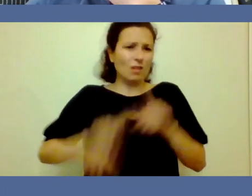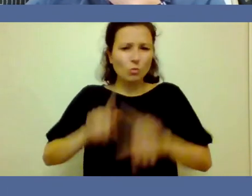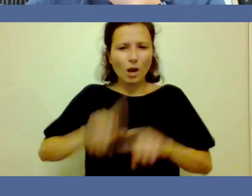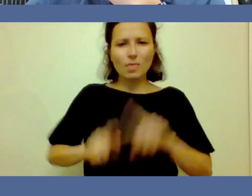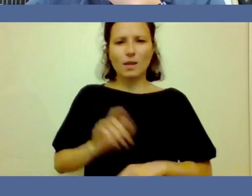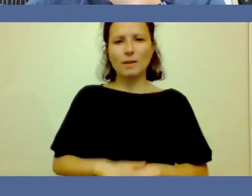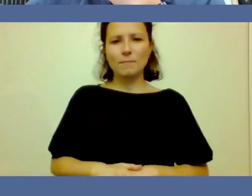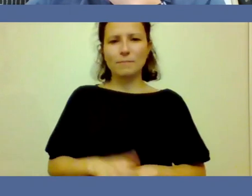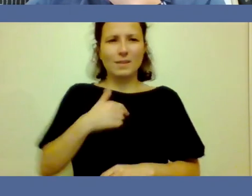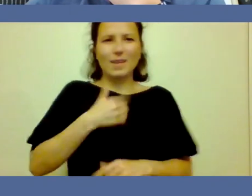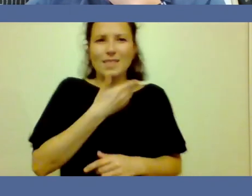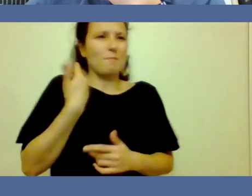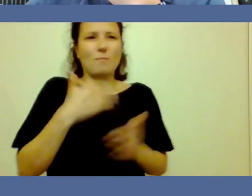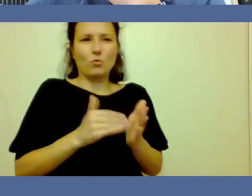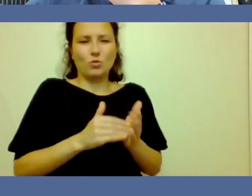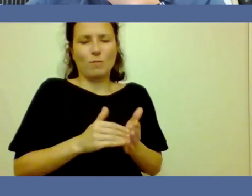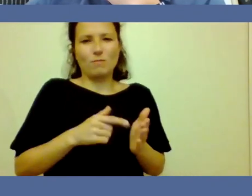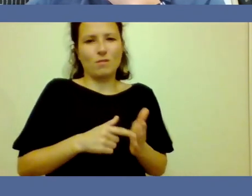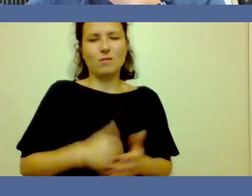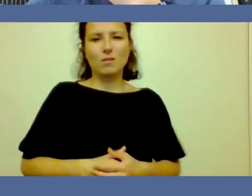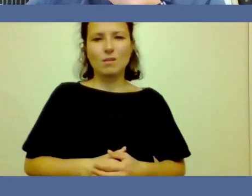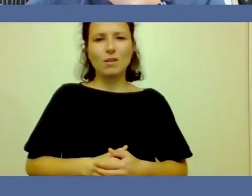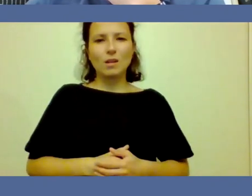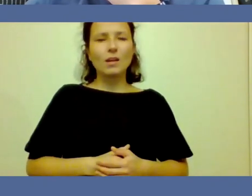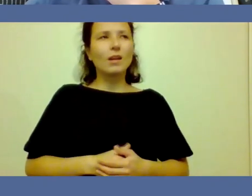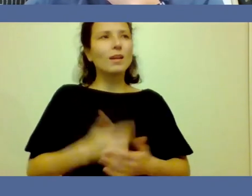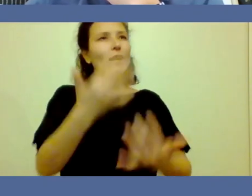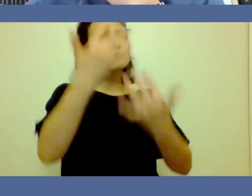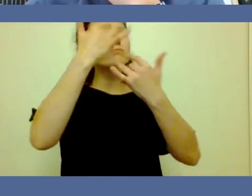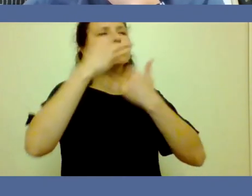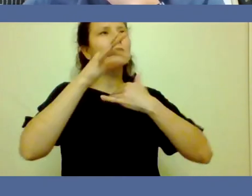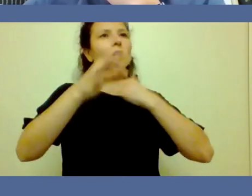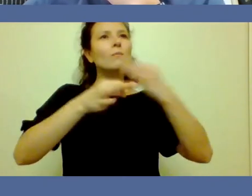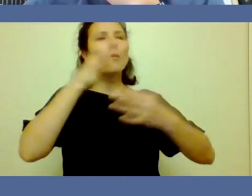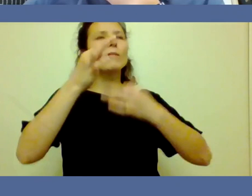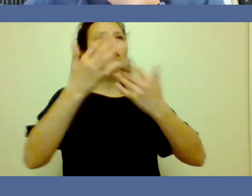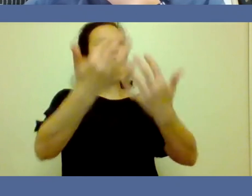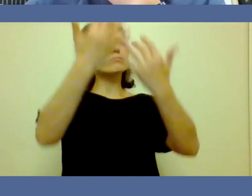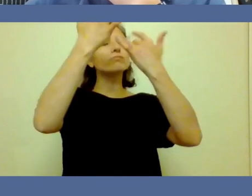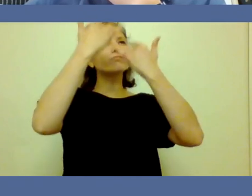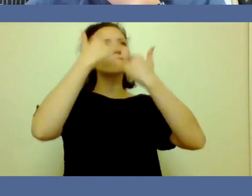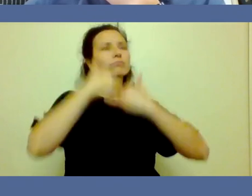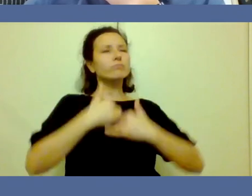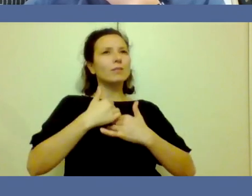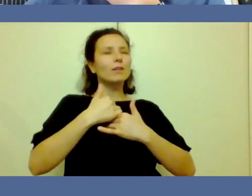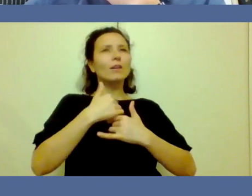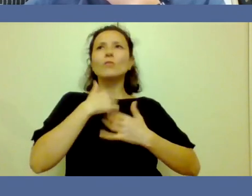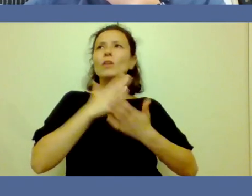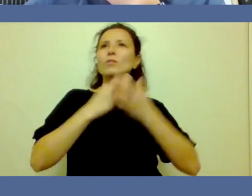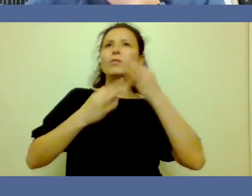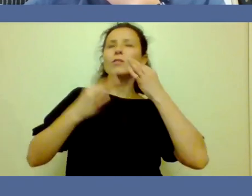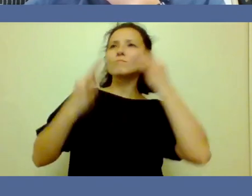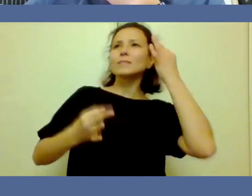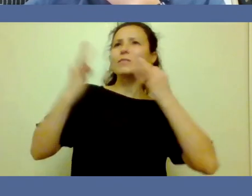Ja nie mam takich potrzeb. Jak do mnie przychodzi historia, a one zwykle do mnie przychodzą, to ja tylko się zastanawiam, jak ja mam to